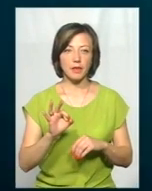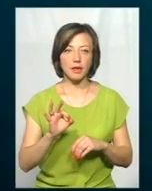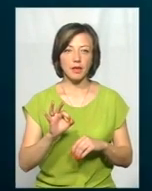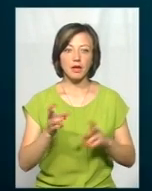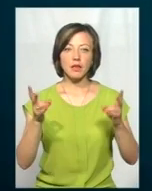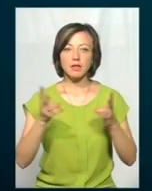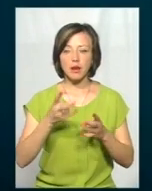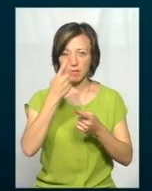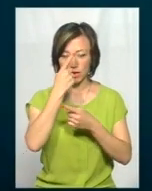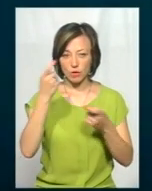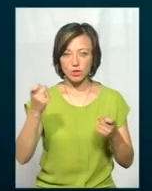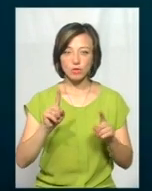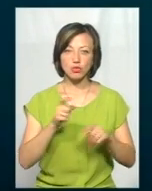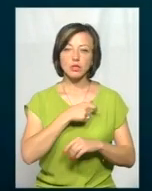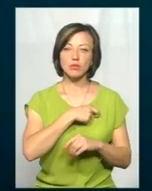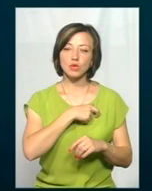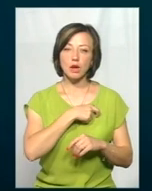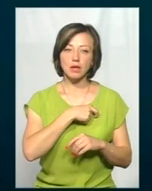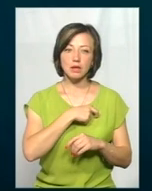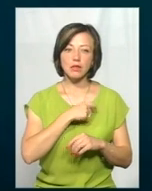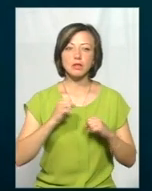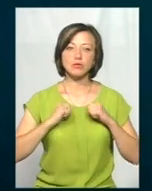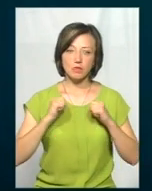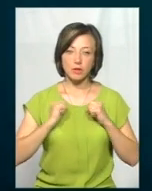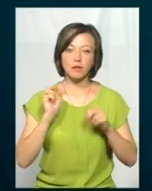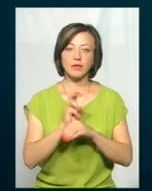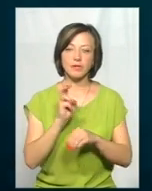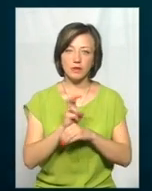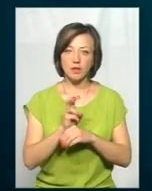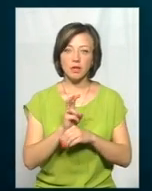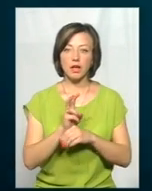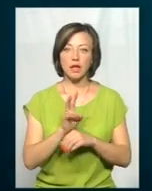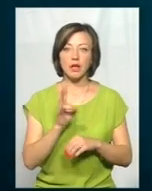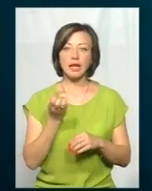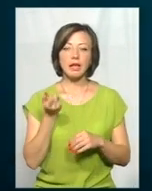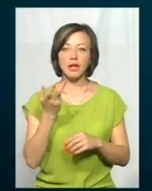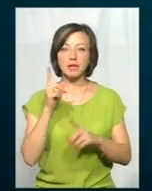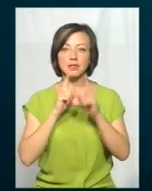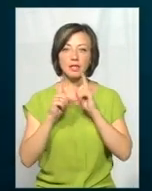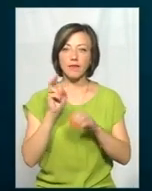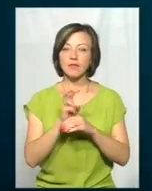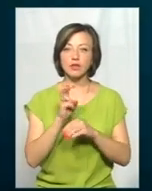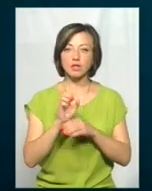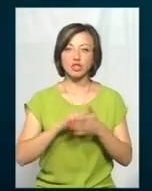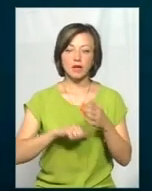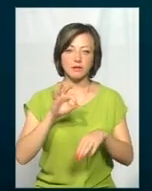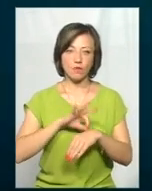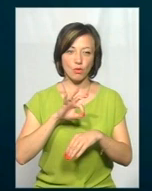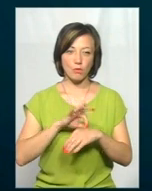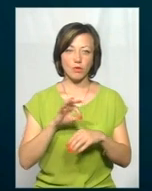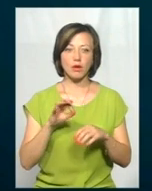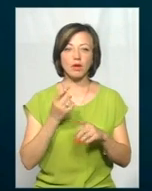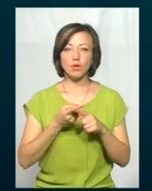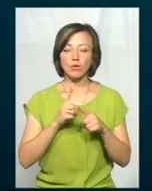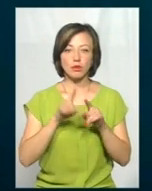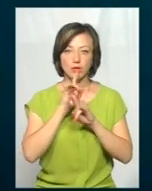треба наголосити, що депутат сумлінно відвідує засідання, він не відвідував, кілька засідань він не відвідав через хворобу. Тому не будемо